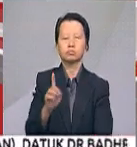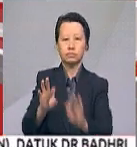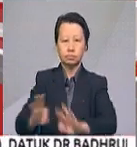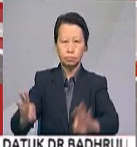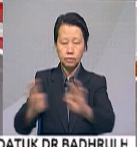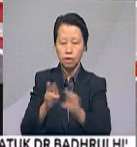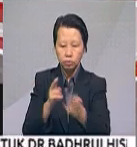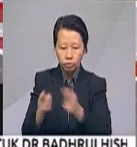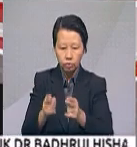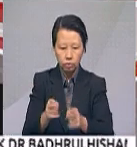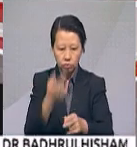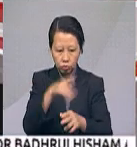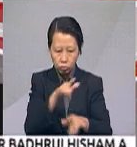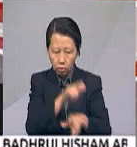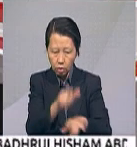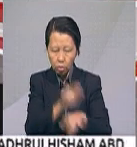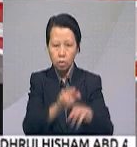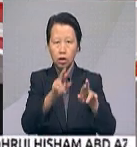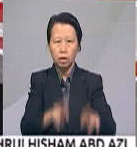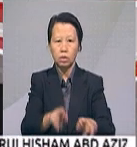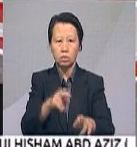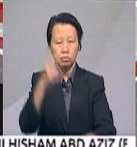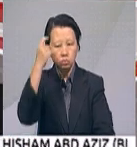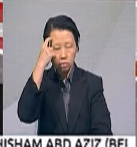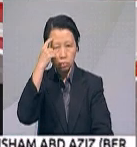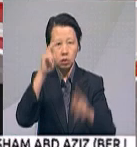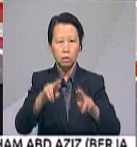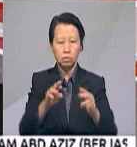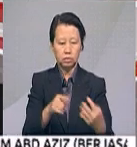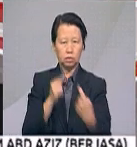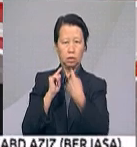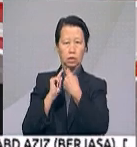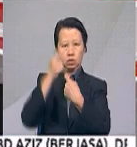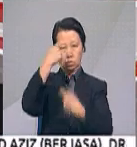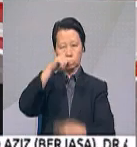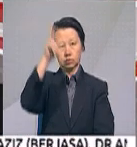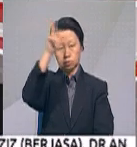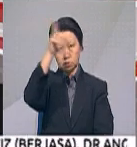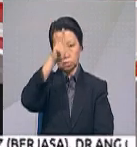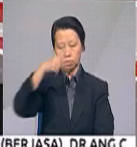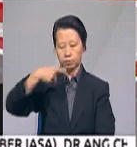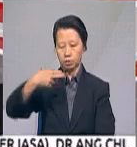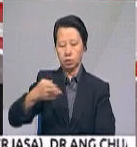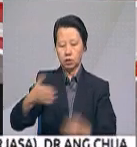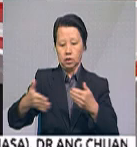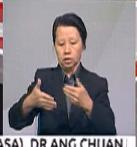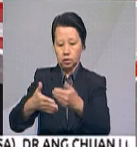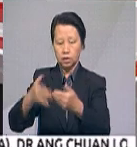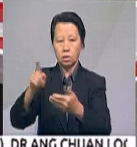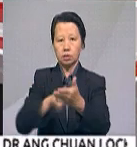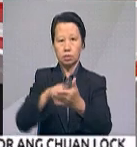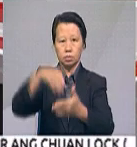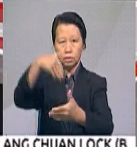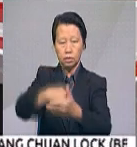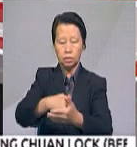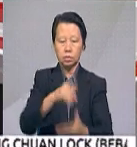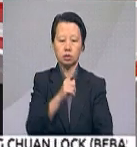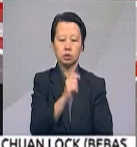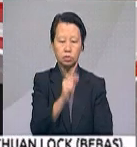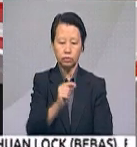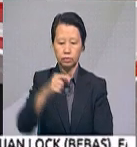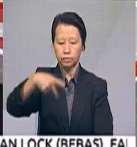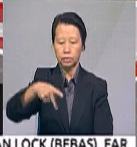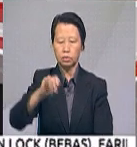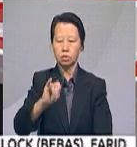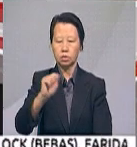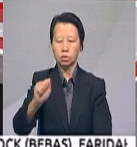yang berusaha meracuni pemikiran dan persepsi rakyat terhadap kerajaan PH terutama menjelang pilihan raya kecil Tanjung Piai.